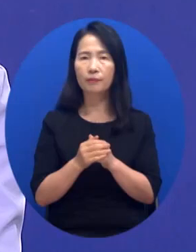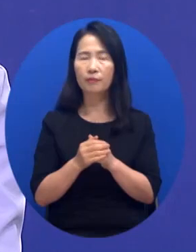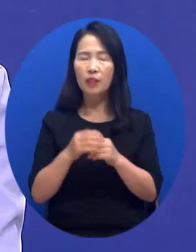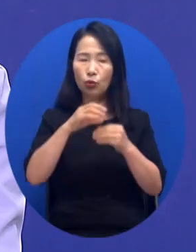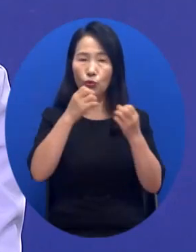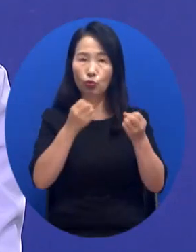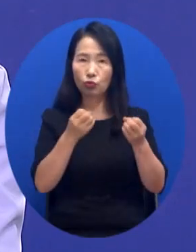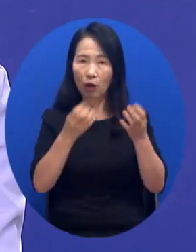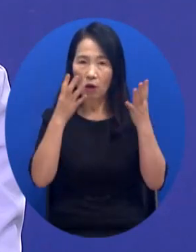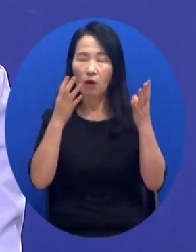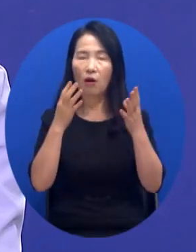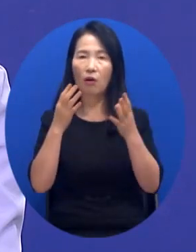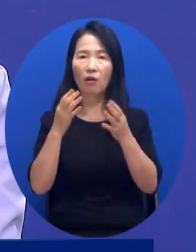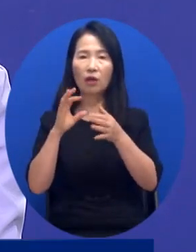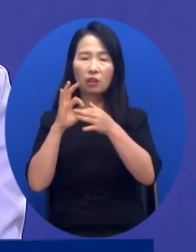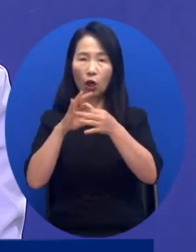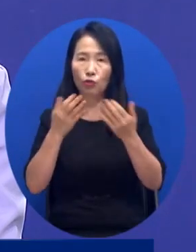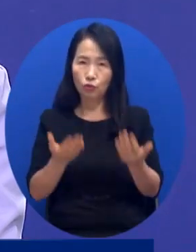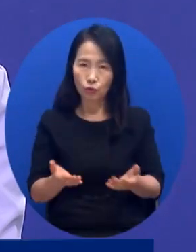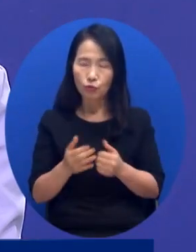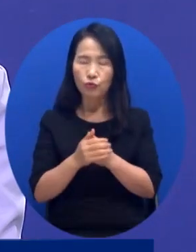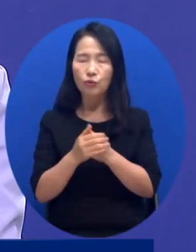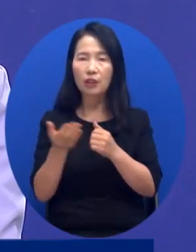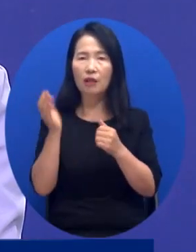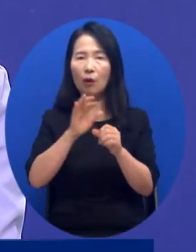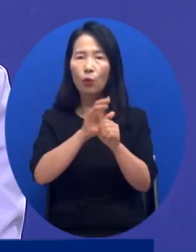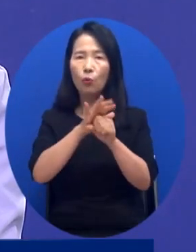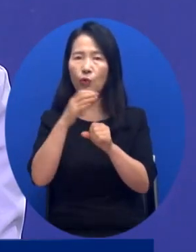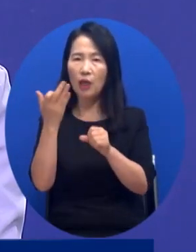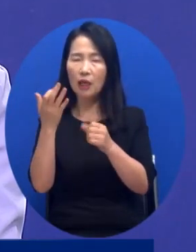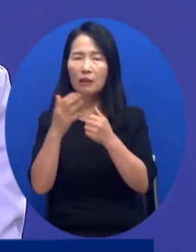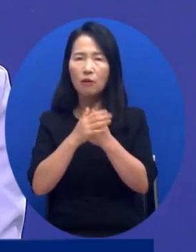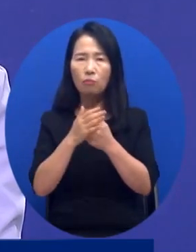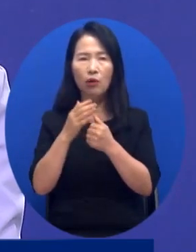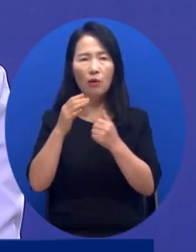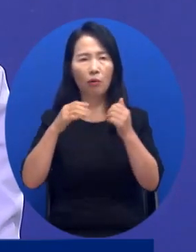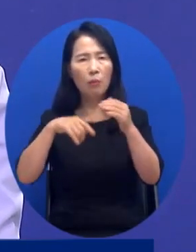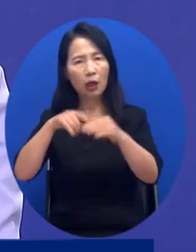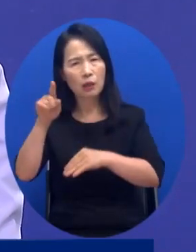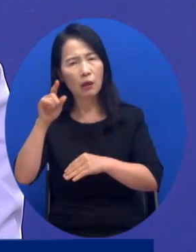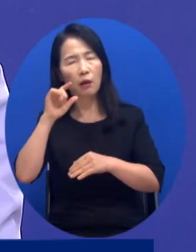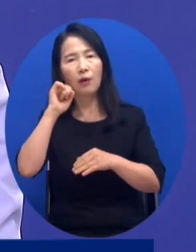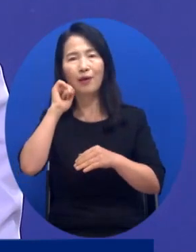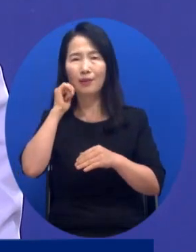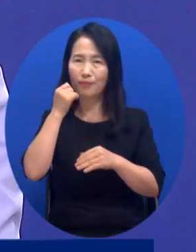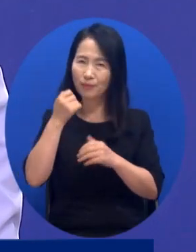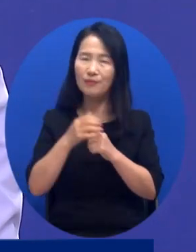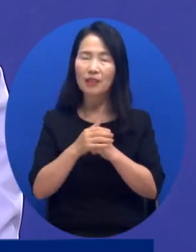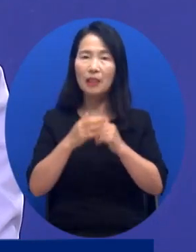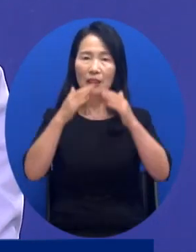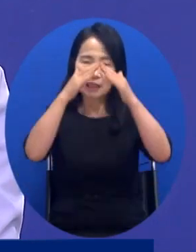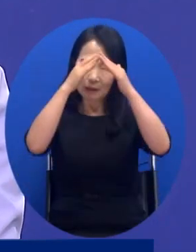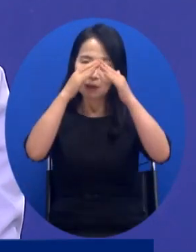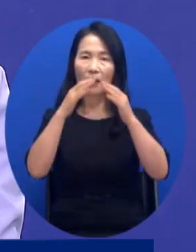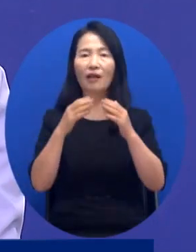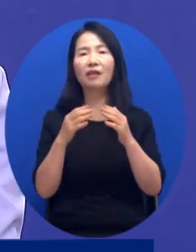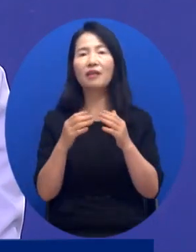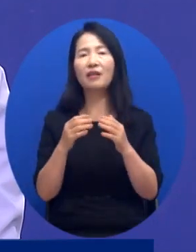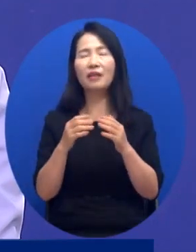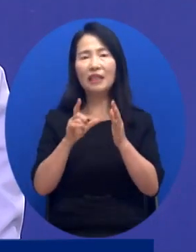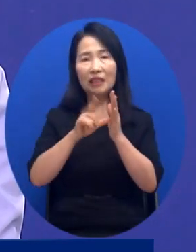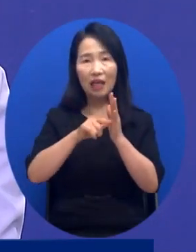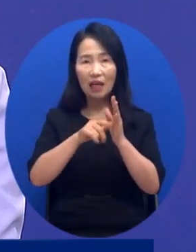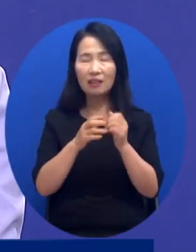추석 연휴를 앞두고 있지만 코로나19 때문에 어디를 나가기가 참 쉽지 않습니다. 집에 있는 시간이 많을 이번